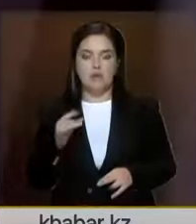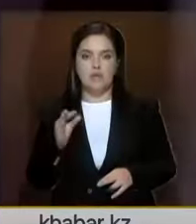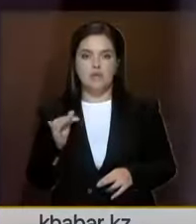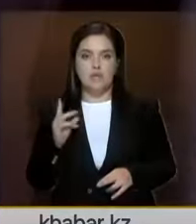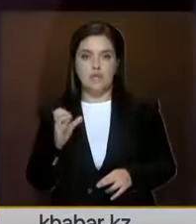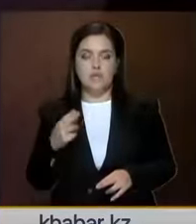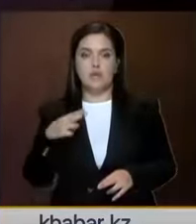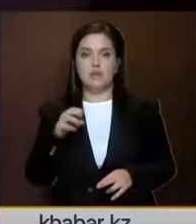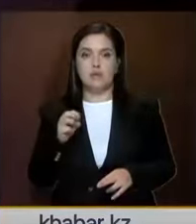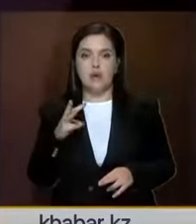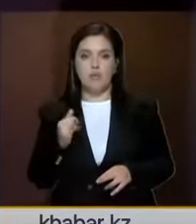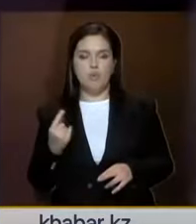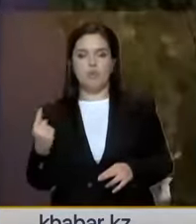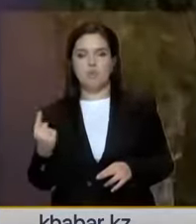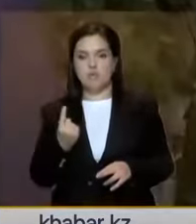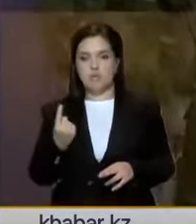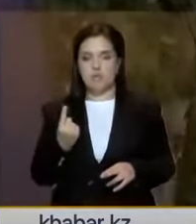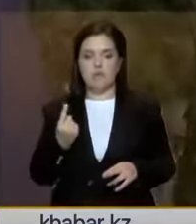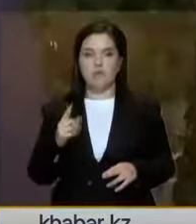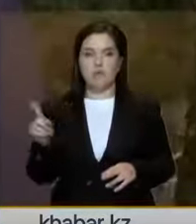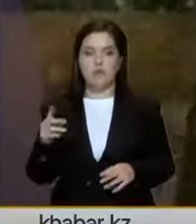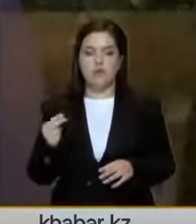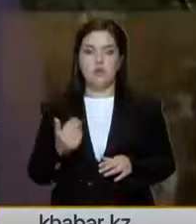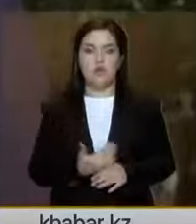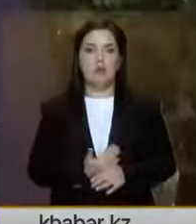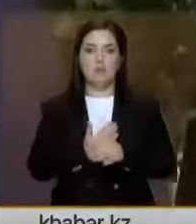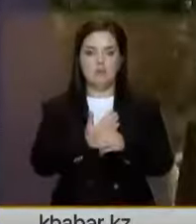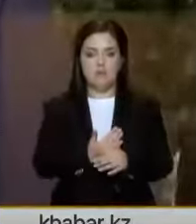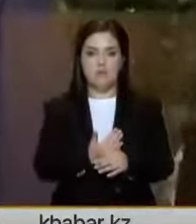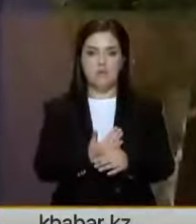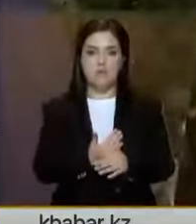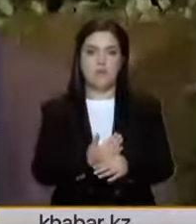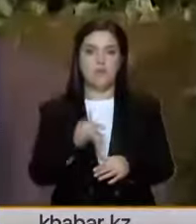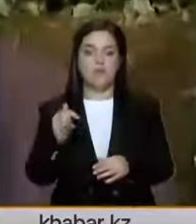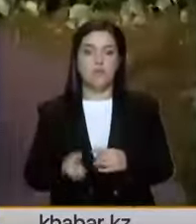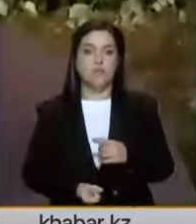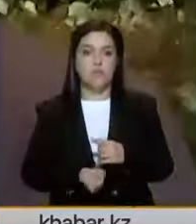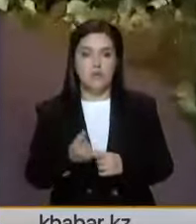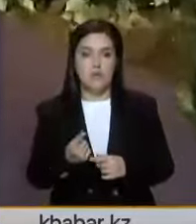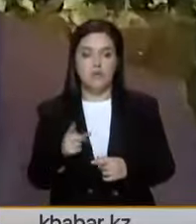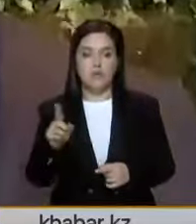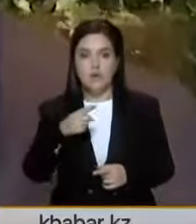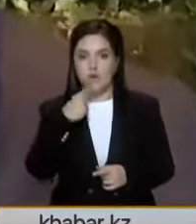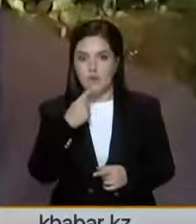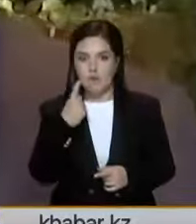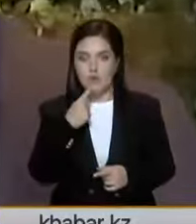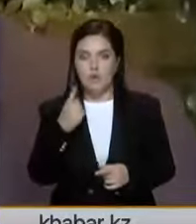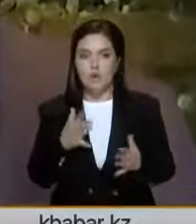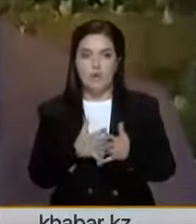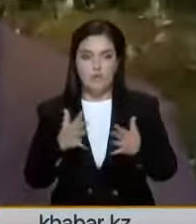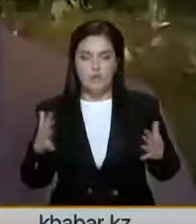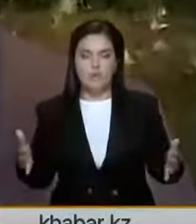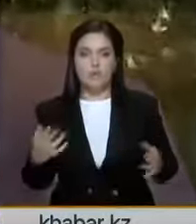дому. Единственное, что оно идет у субсидированным ставки вознаграждения у источника. То, что вот говорится о том, чтобы больше